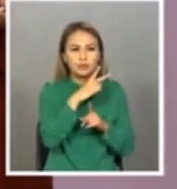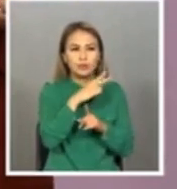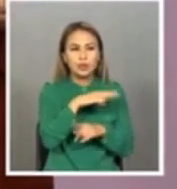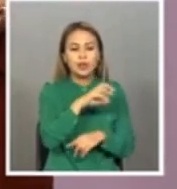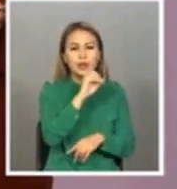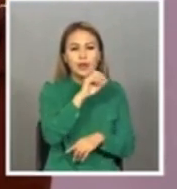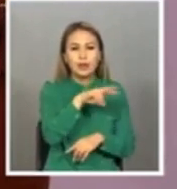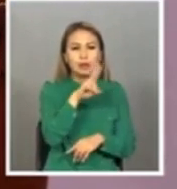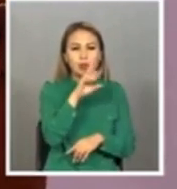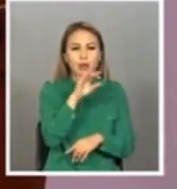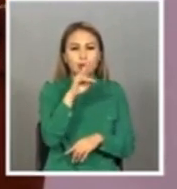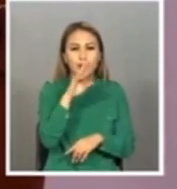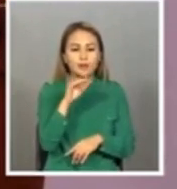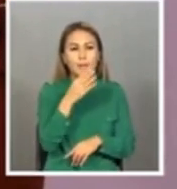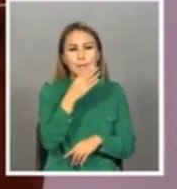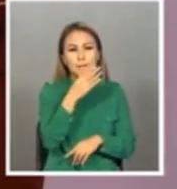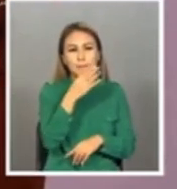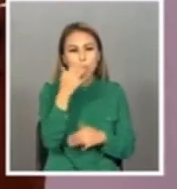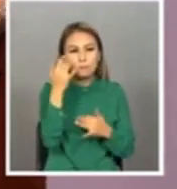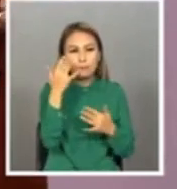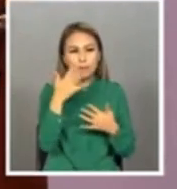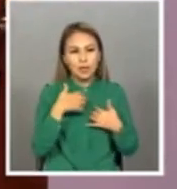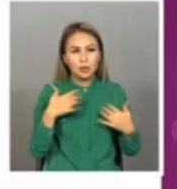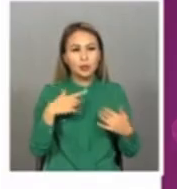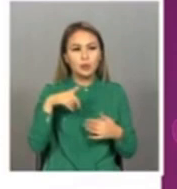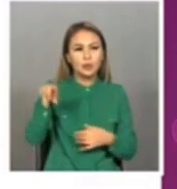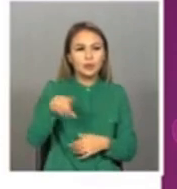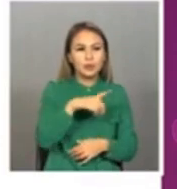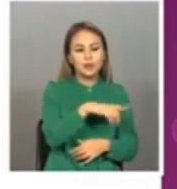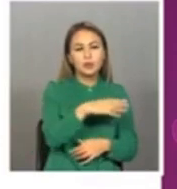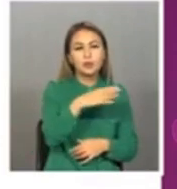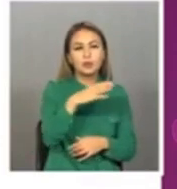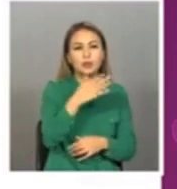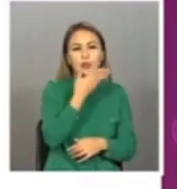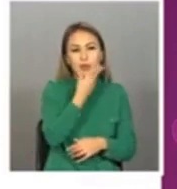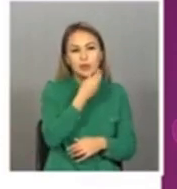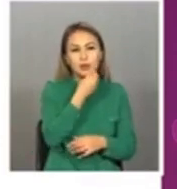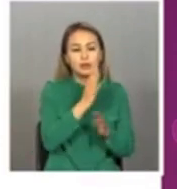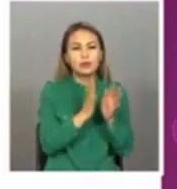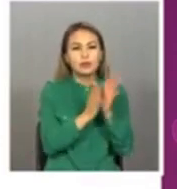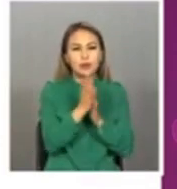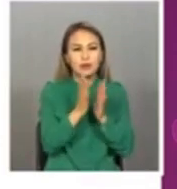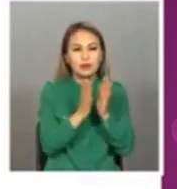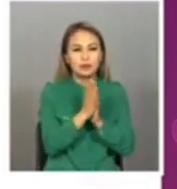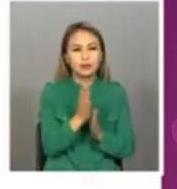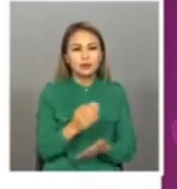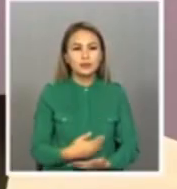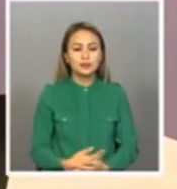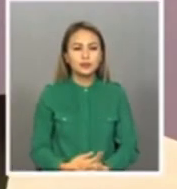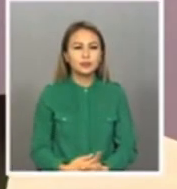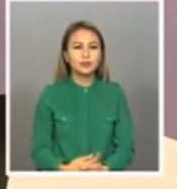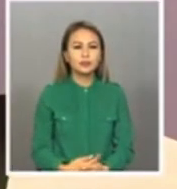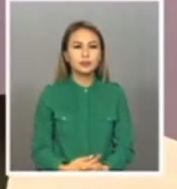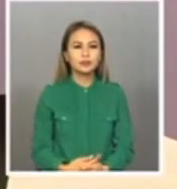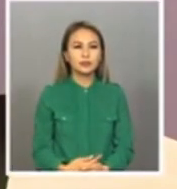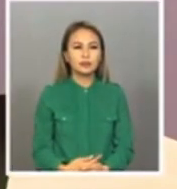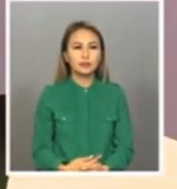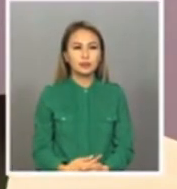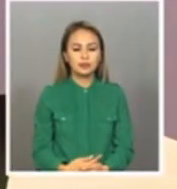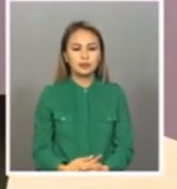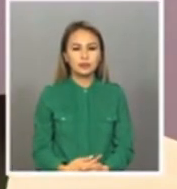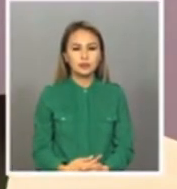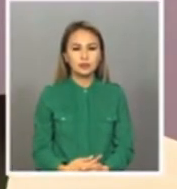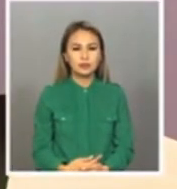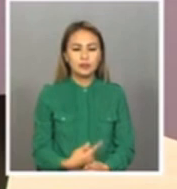мал, өзен көркі тал. Сендер дұрыс табалдыңдар ма? Балалар,